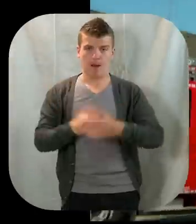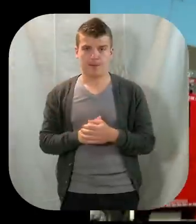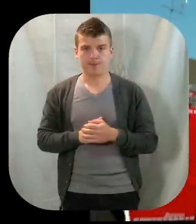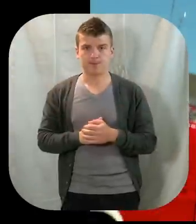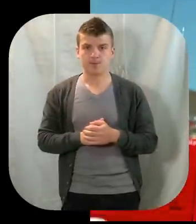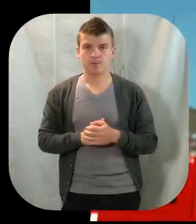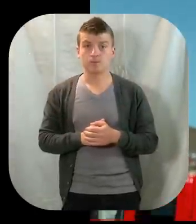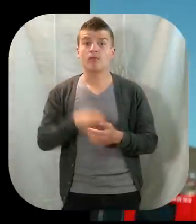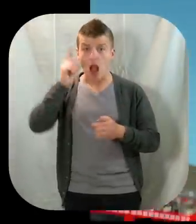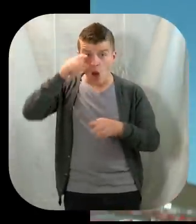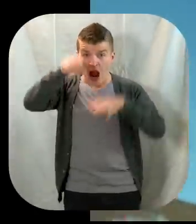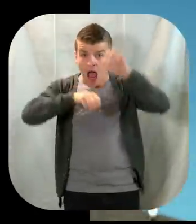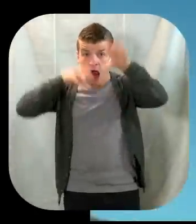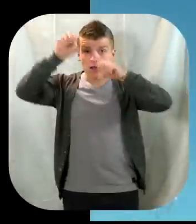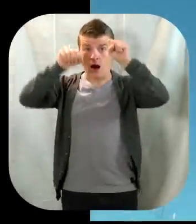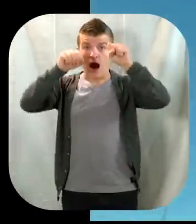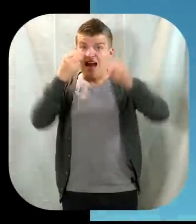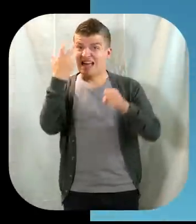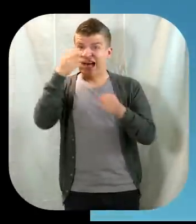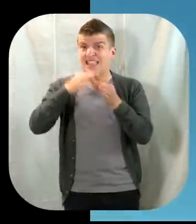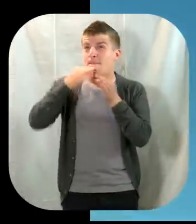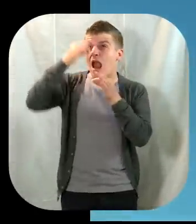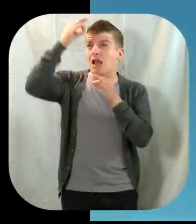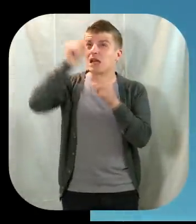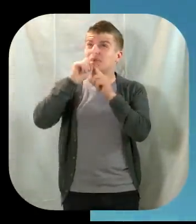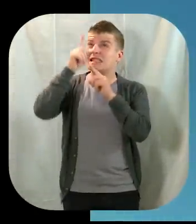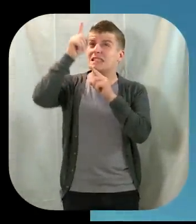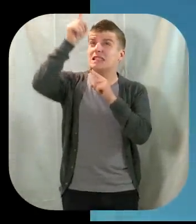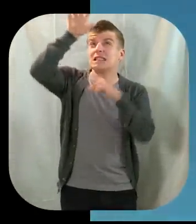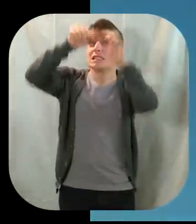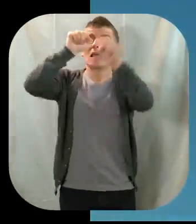Und Leitern, wenn in 30 Metern Höhe geholfen werden muss.